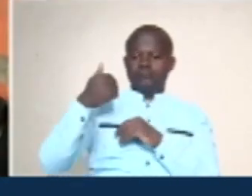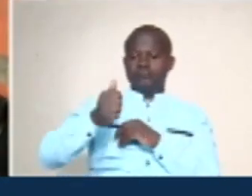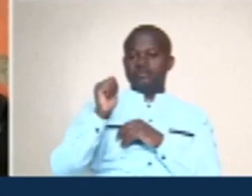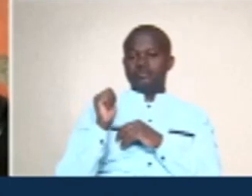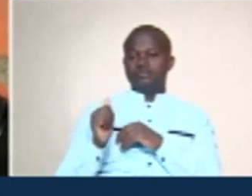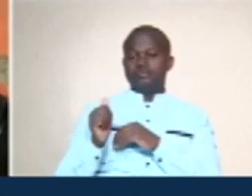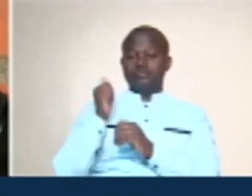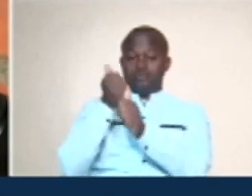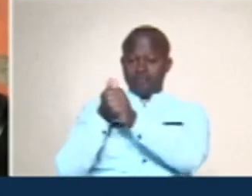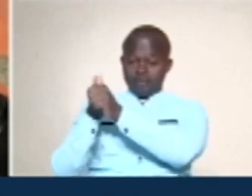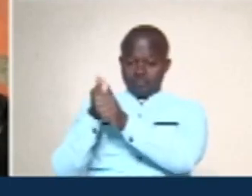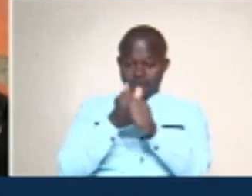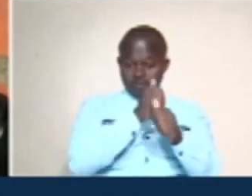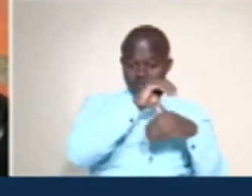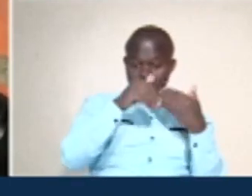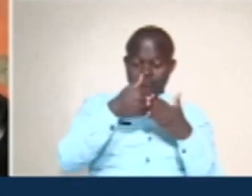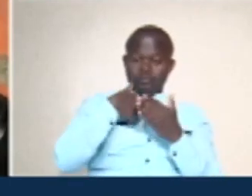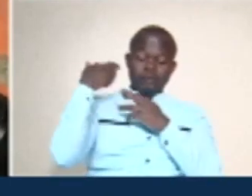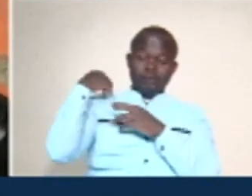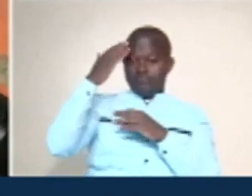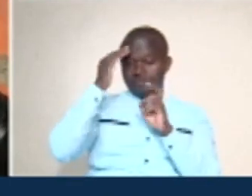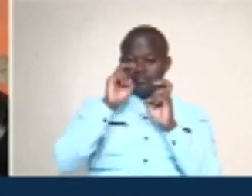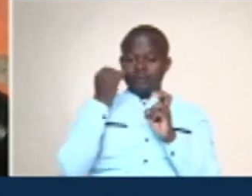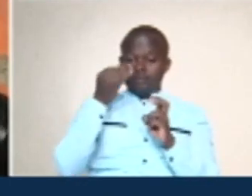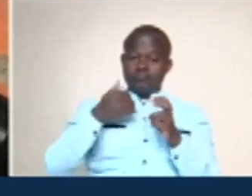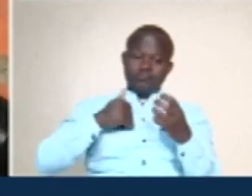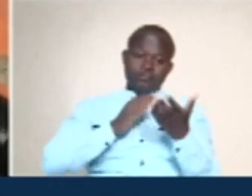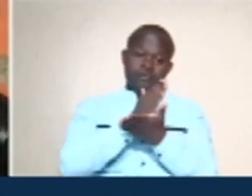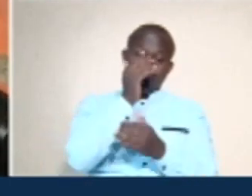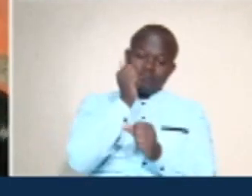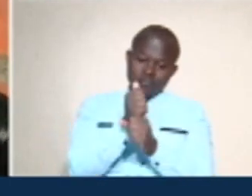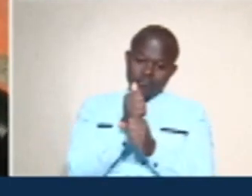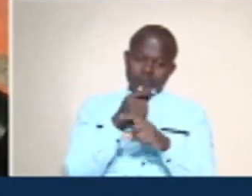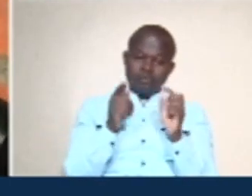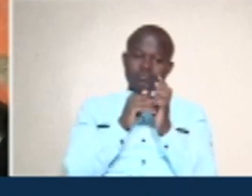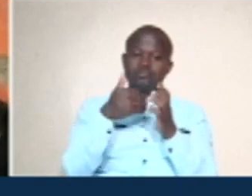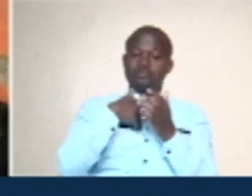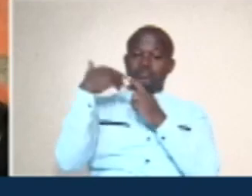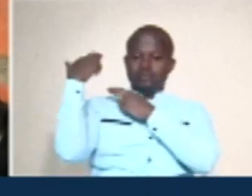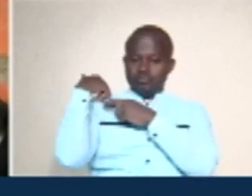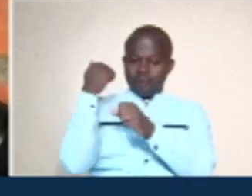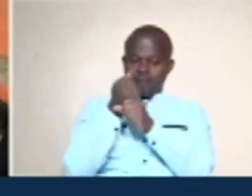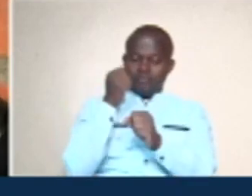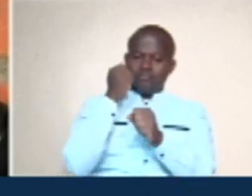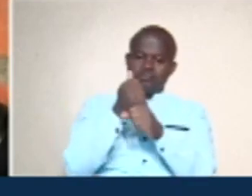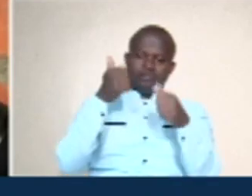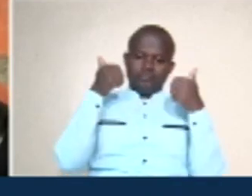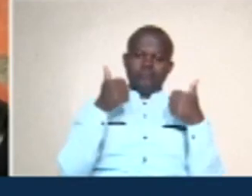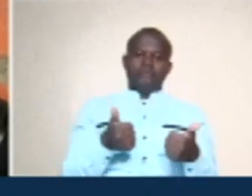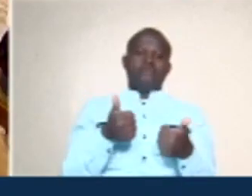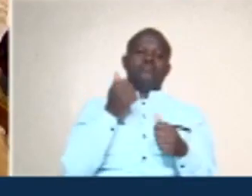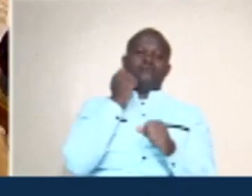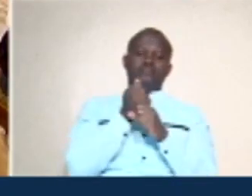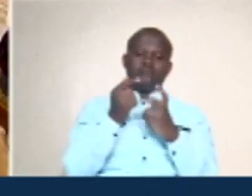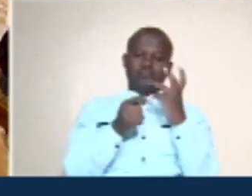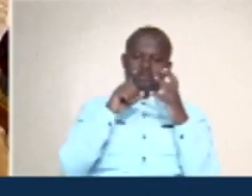wese afite inshingano zo kumenya ko niba ari afite uburenganzira ku murimo, ariko afite n'inshingano zo gukora umurimo neza, agakora